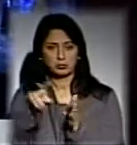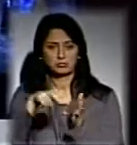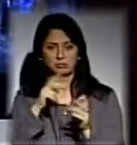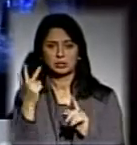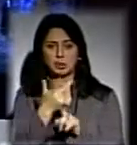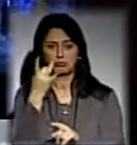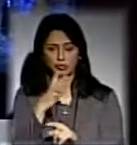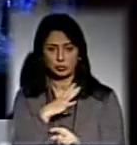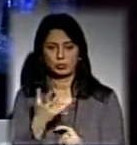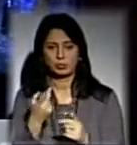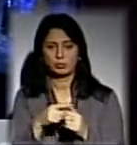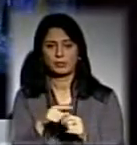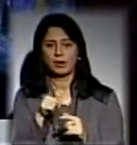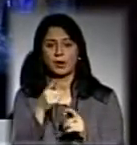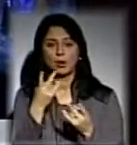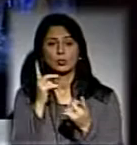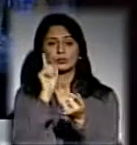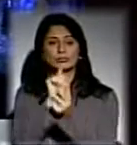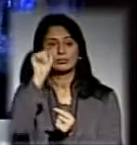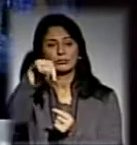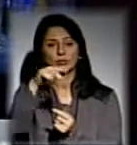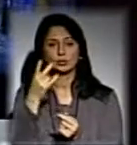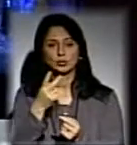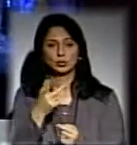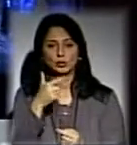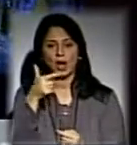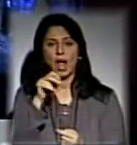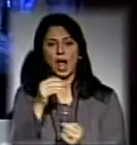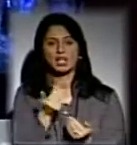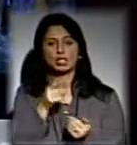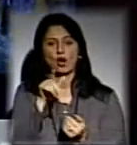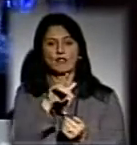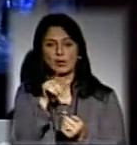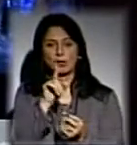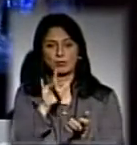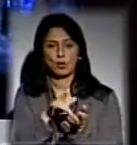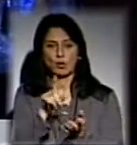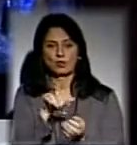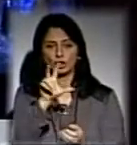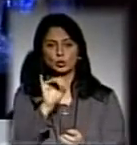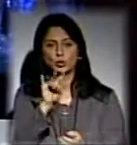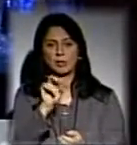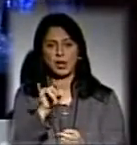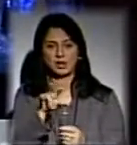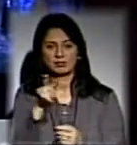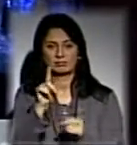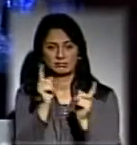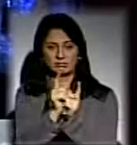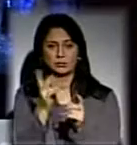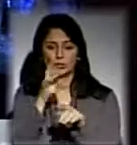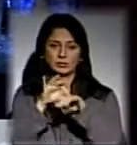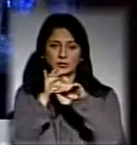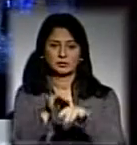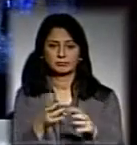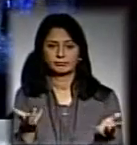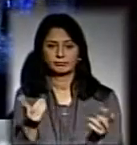წასული. იქ უნდა დახვედრო და იქ ორი გალში მცხოვრები, ვიღაც სახელად ჯუმბერი, რომელსაც უნდა გადაეყვანა და